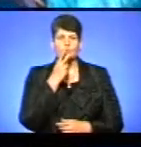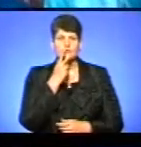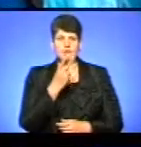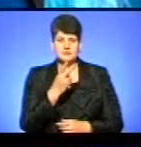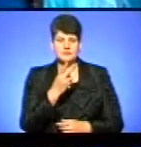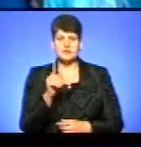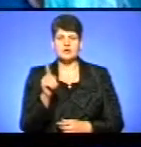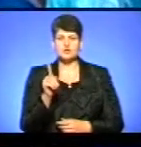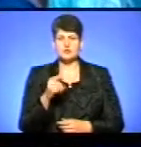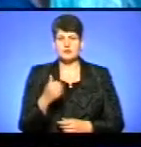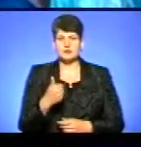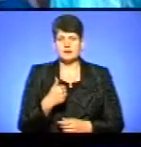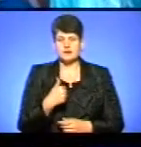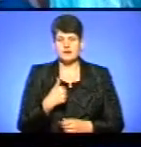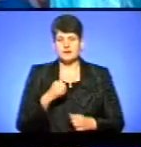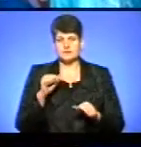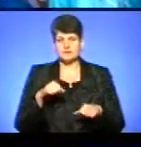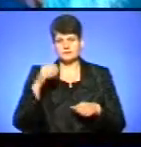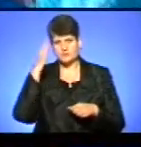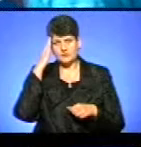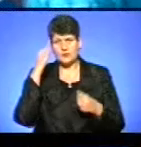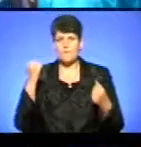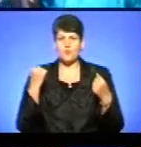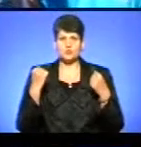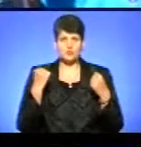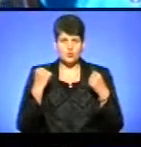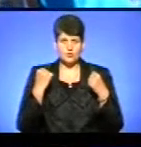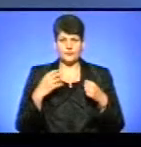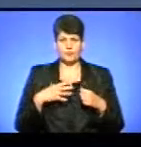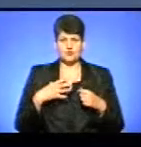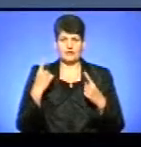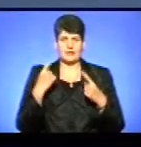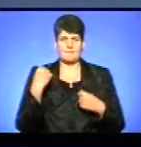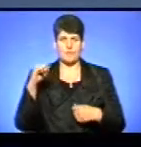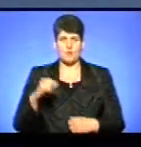подивитися, на що я здібний по спорту, і очікую великих перемог.